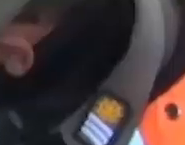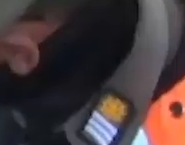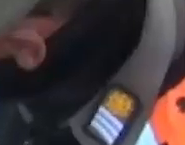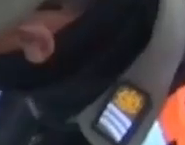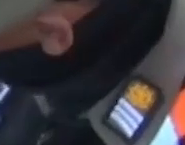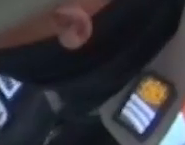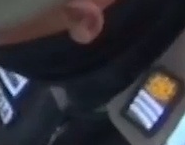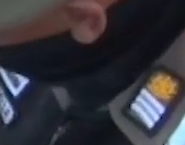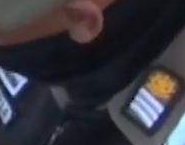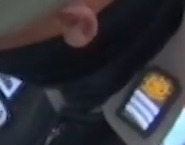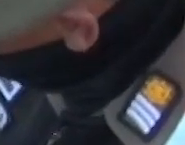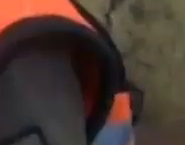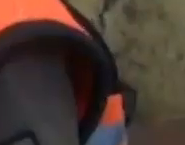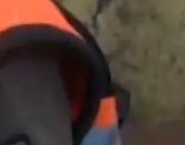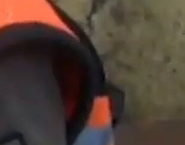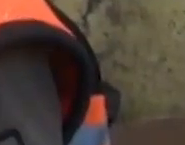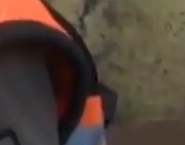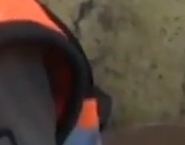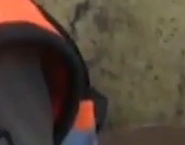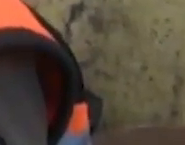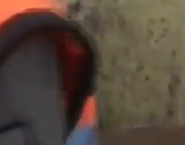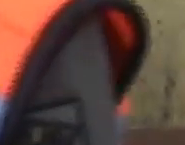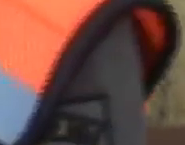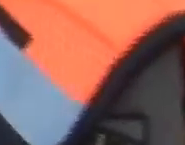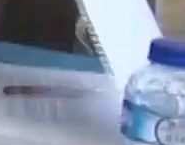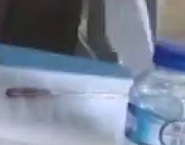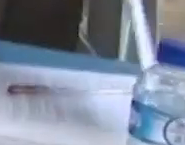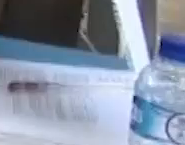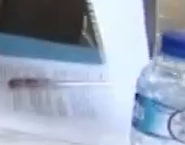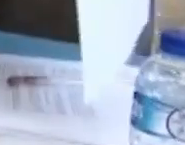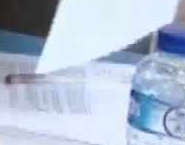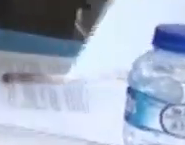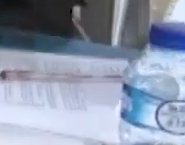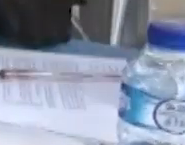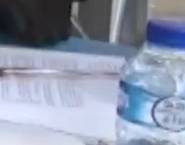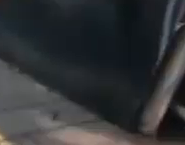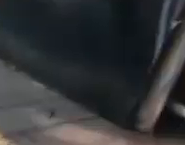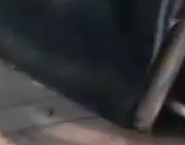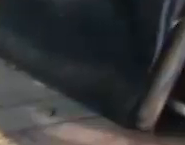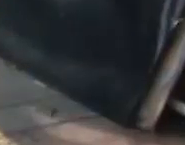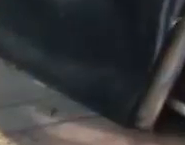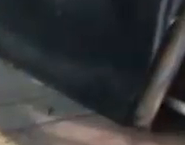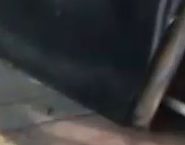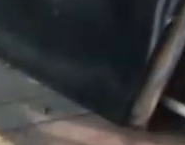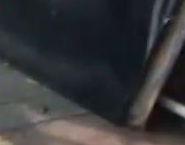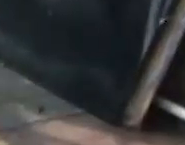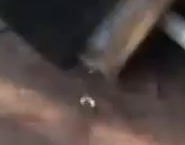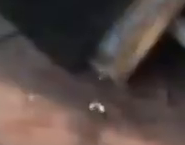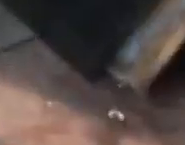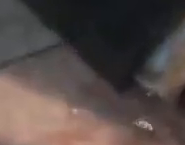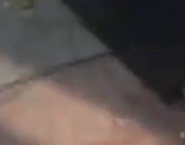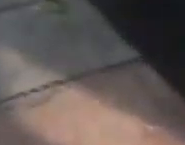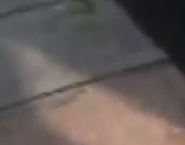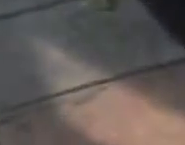Untuk memberikan efek jera, petugas memberikan sanksi dan mendata pengunjung dan pedagang pasar yang tidak menggunakan masker. Razia ini juga digelar sebagai bentuk